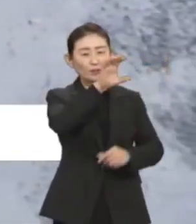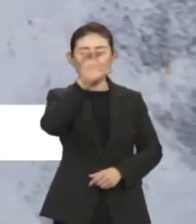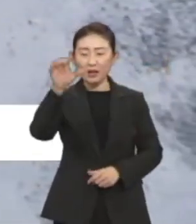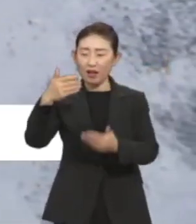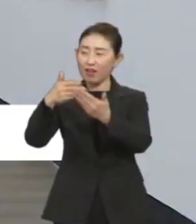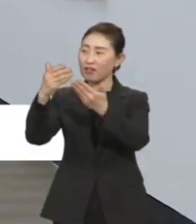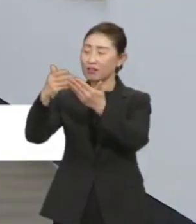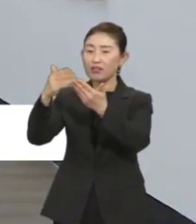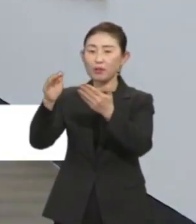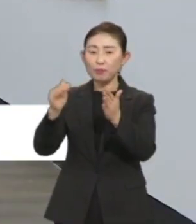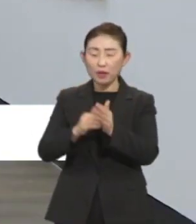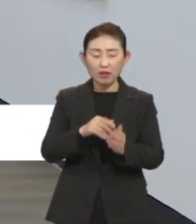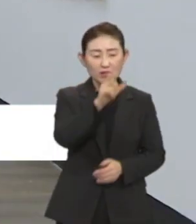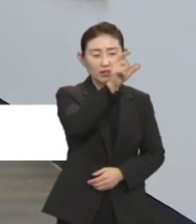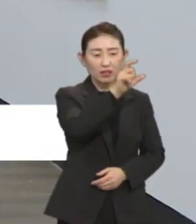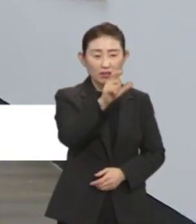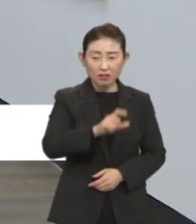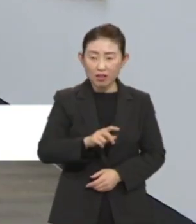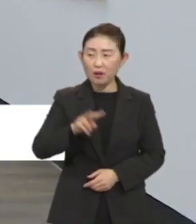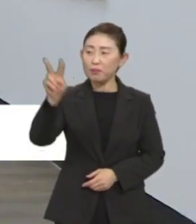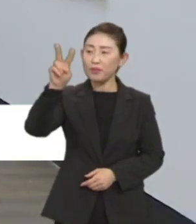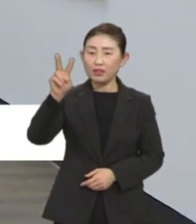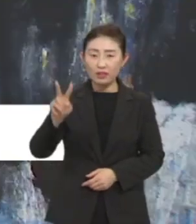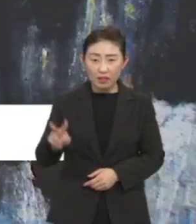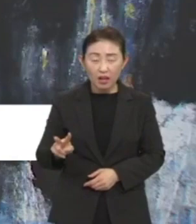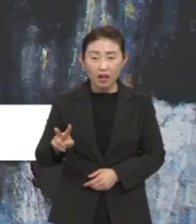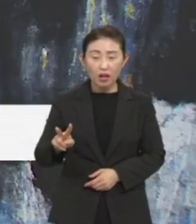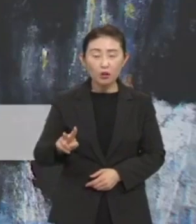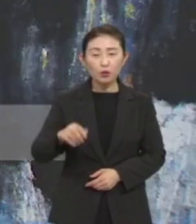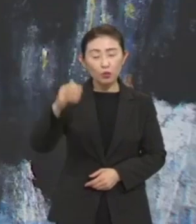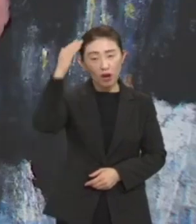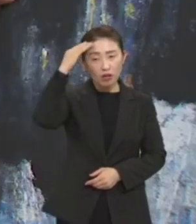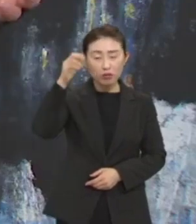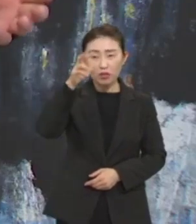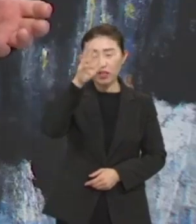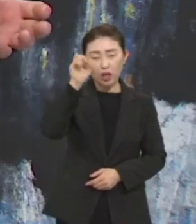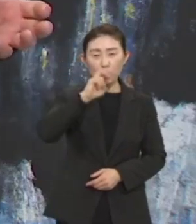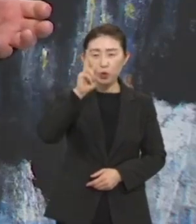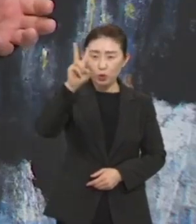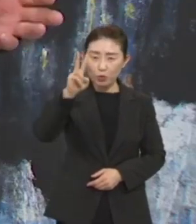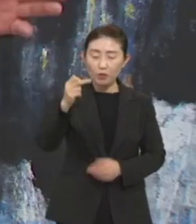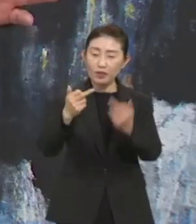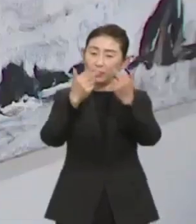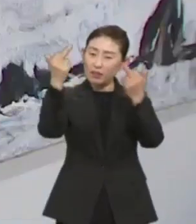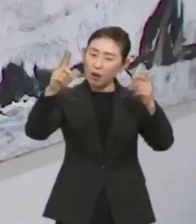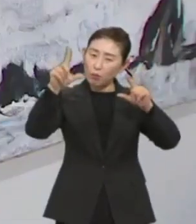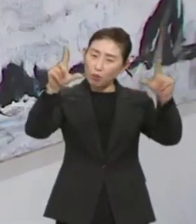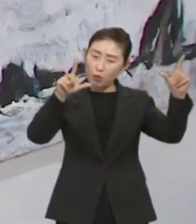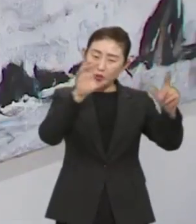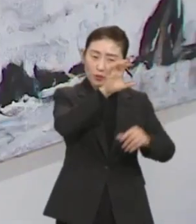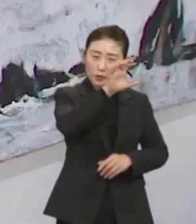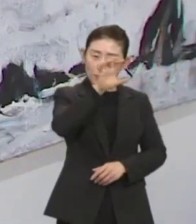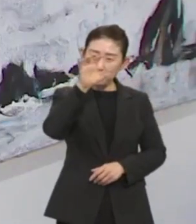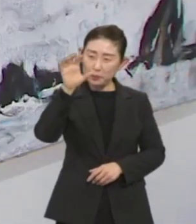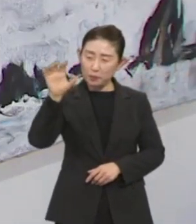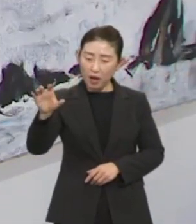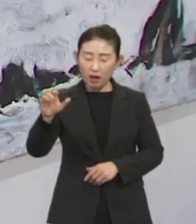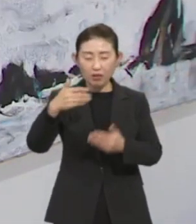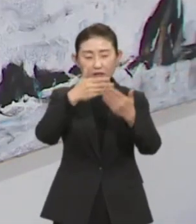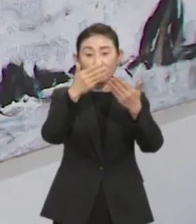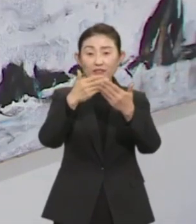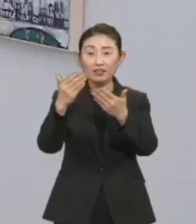풀어냈습니다. 이탈리아, 베트남을 비롯해 국내 계룡산까지 여러 나라의 풍경을 다채롭고 역동적으로